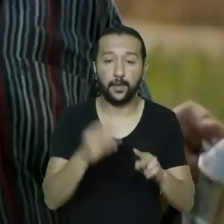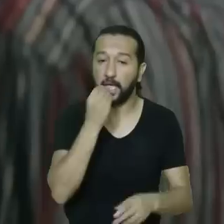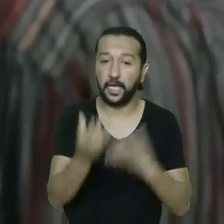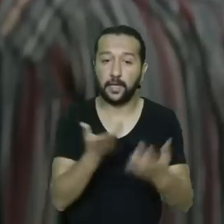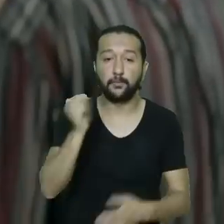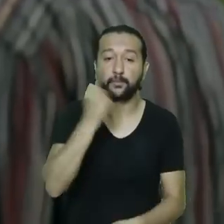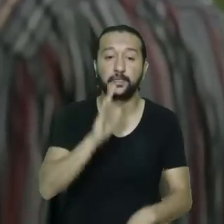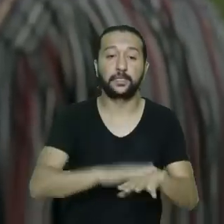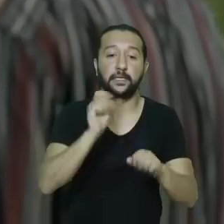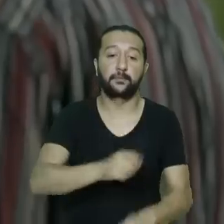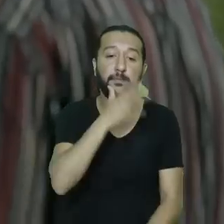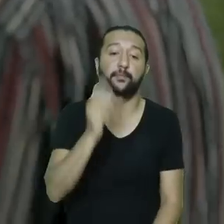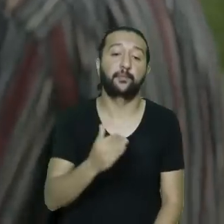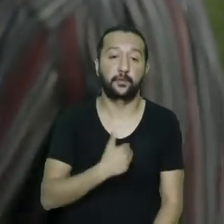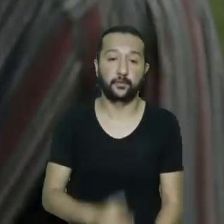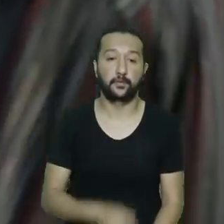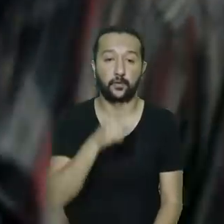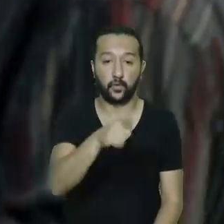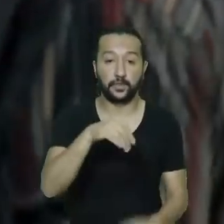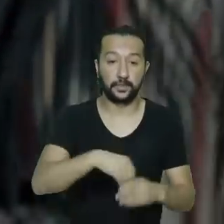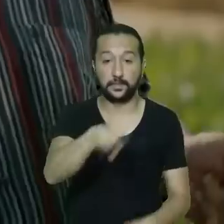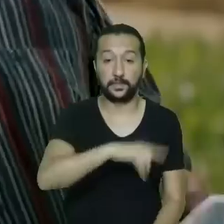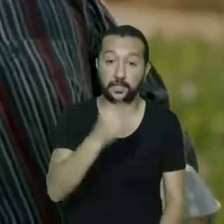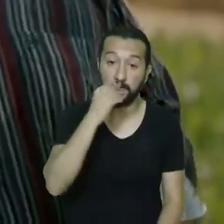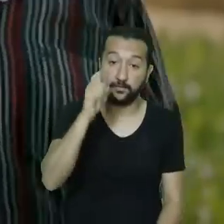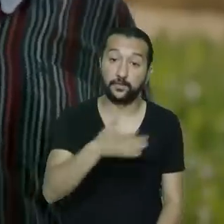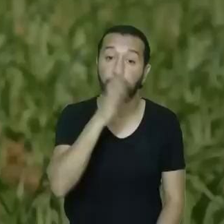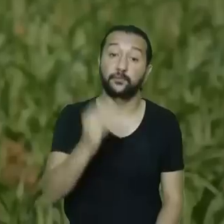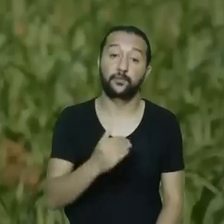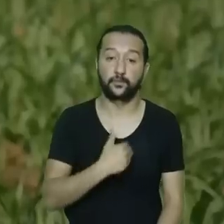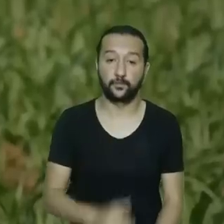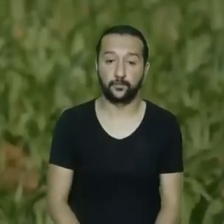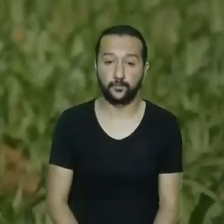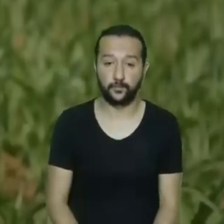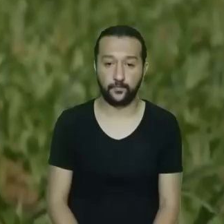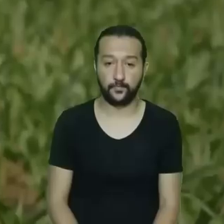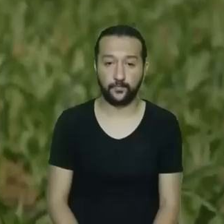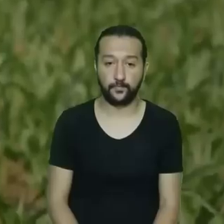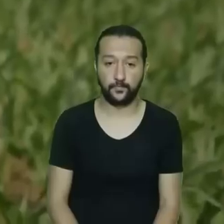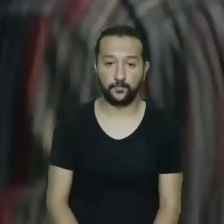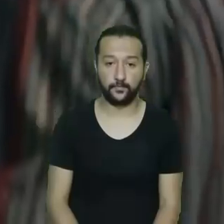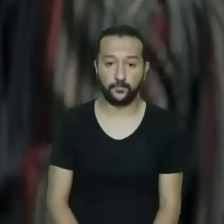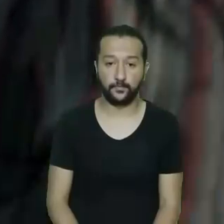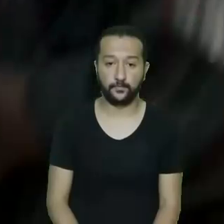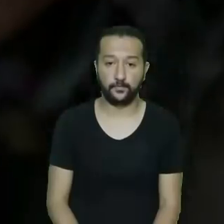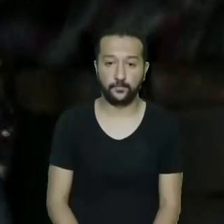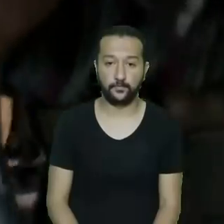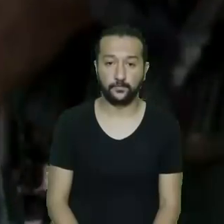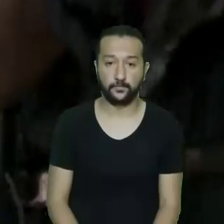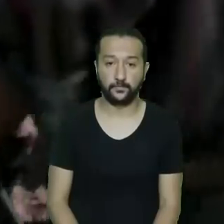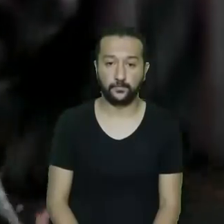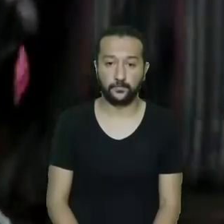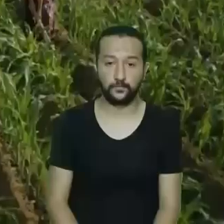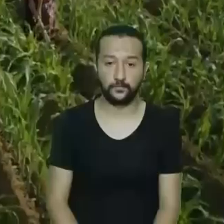başka bir şey yapmasını bilmem ki. Onu da siz yer misiniz bilmem gari. Gülümseyip geri eğildiler. Yol yol ekili yeşil